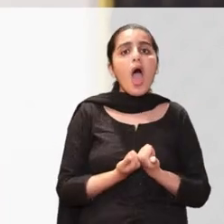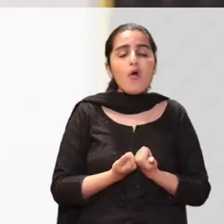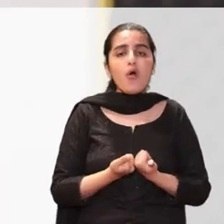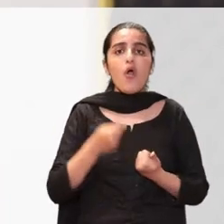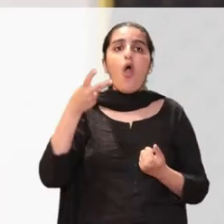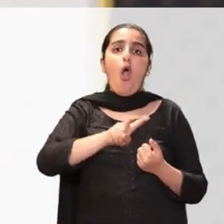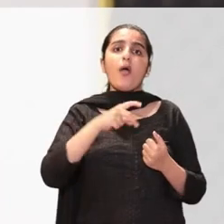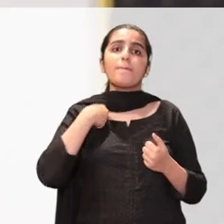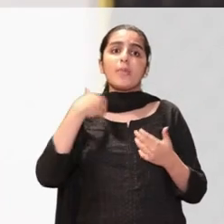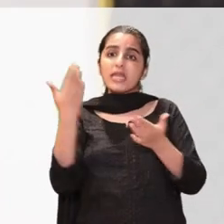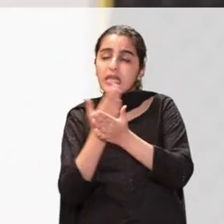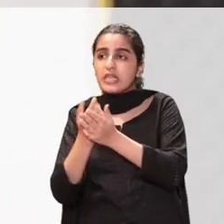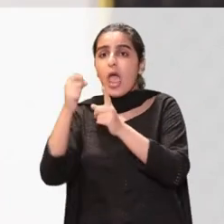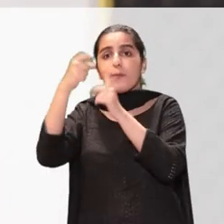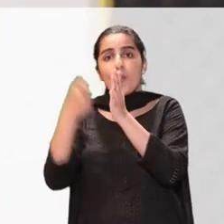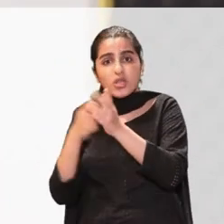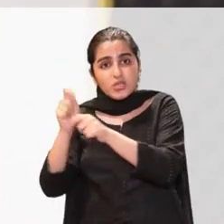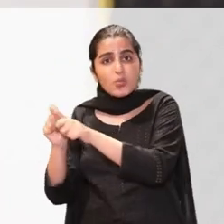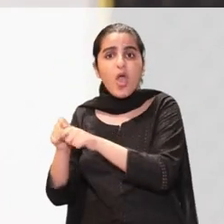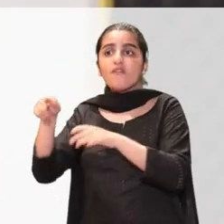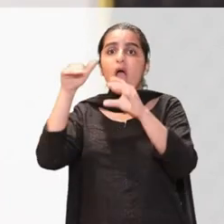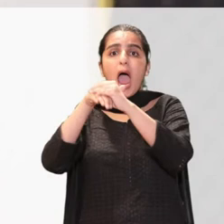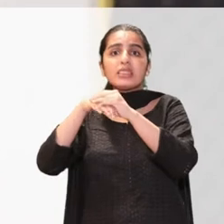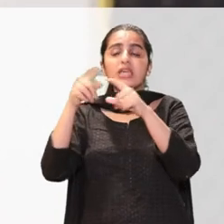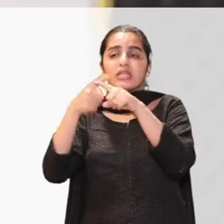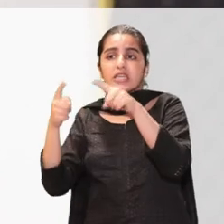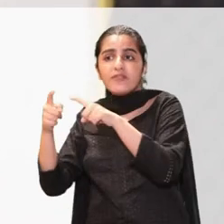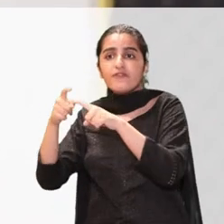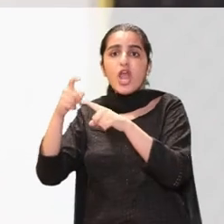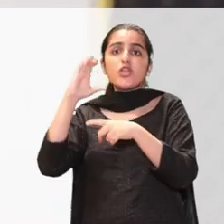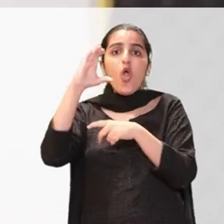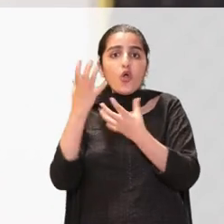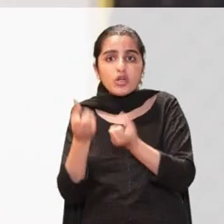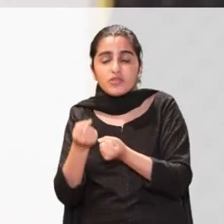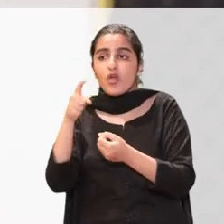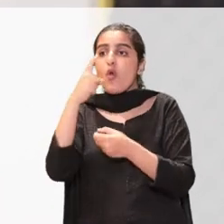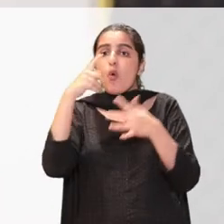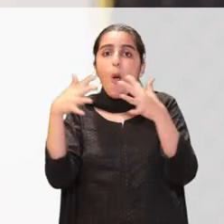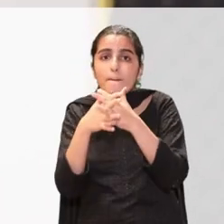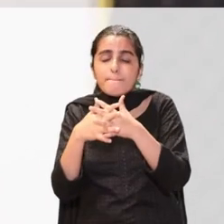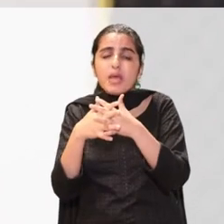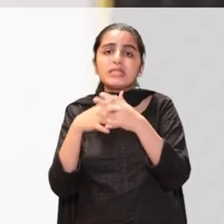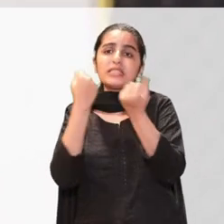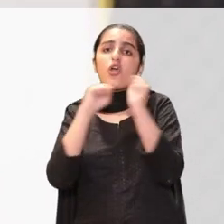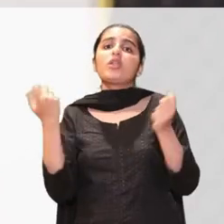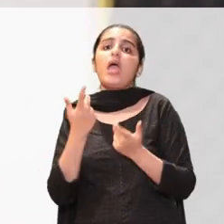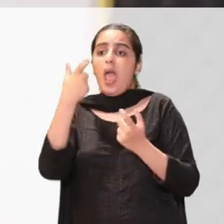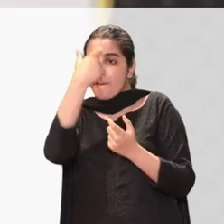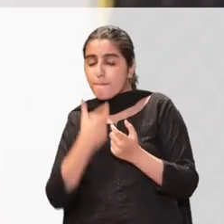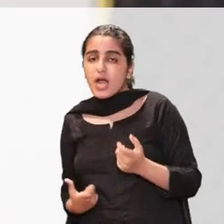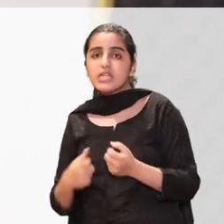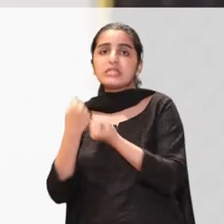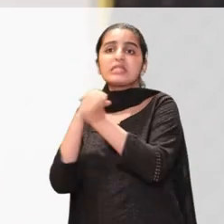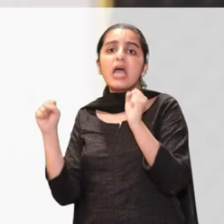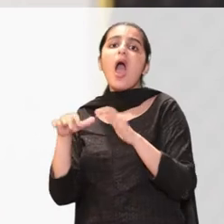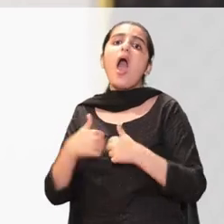है क्या है फिर अगर आपने कोई बॉक्सर या फिर कोई रखना है तो उसमें आपने क्या किया है कि कौन-कौन सी चीजें